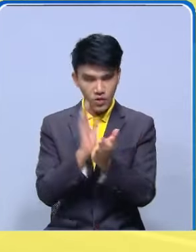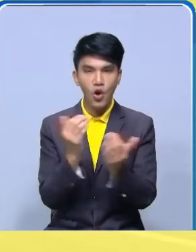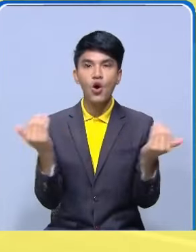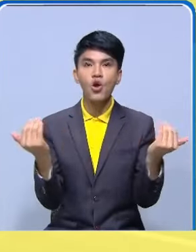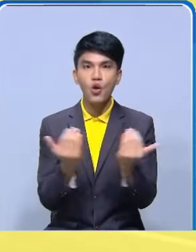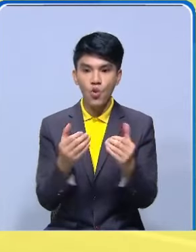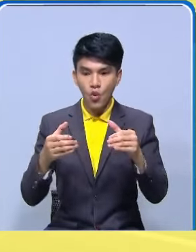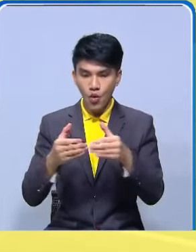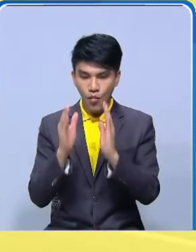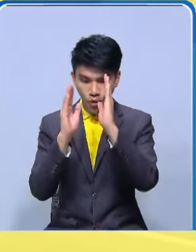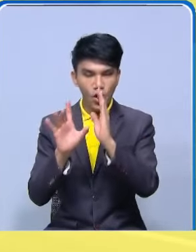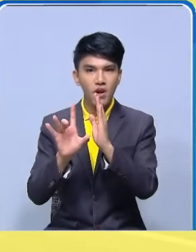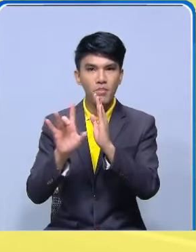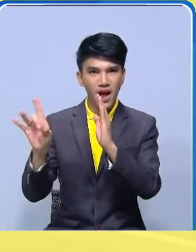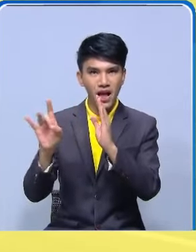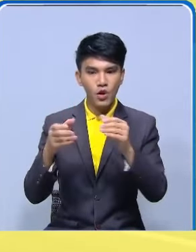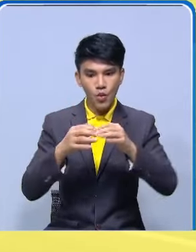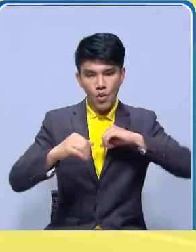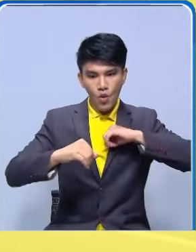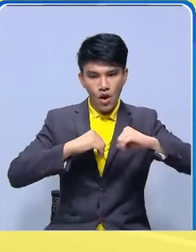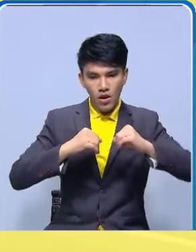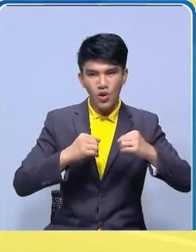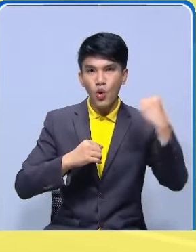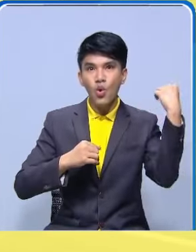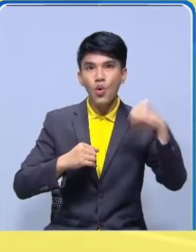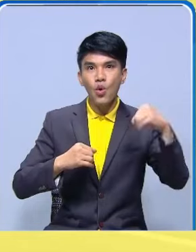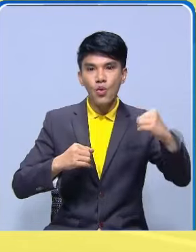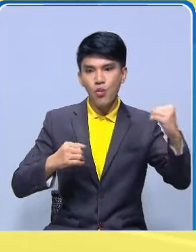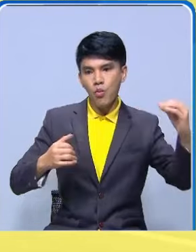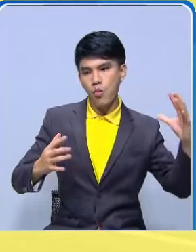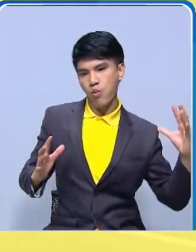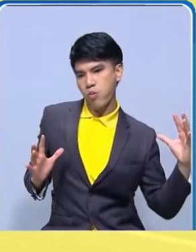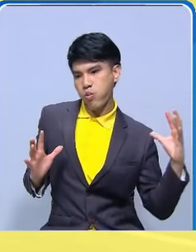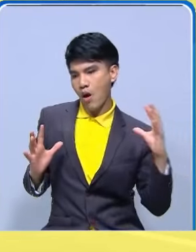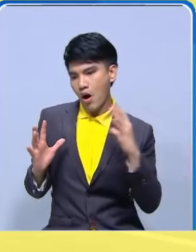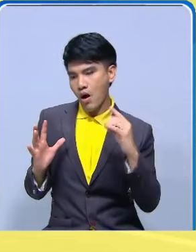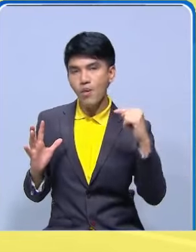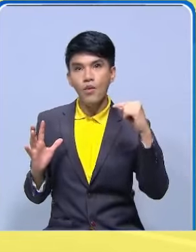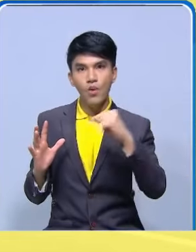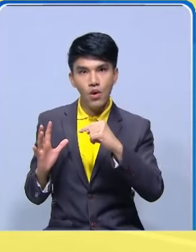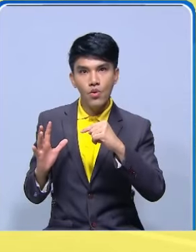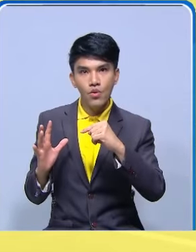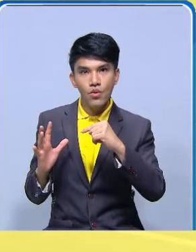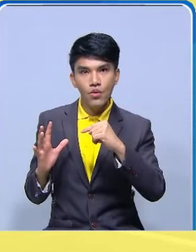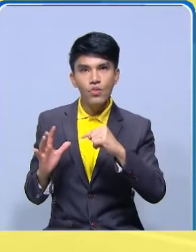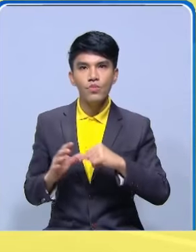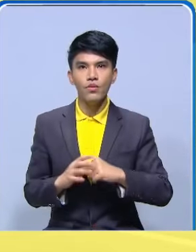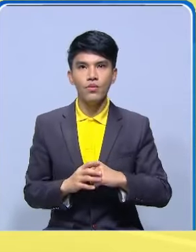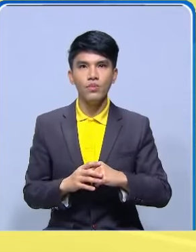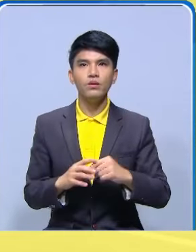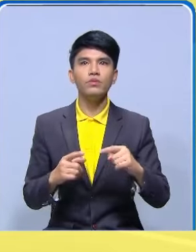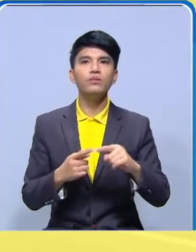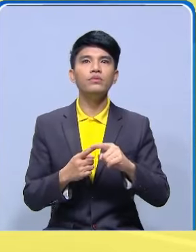เพื่อนรวม 8คนนถูกกลุ่มวัยรุ่นนับ10คนถือมีดยาวบุกเข้ามาทำร้ายร่างกายถึงที่บ้านพักจนได้รับบาด